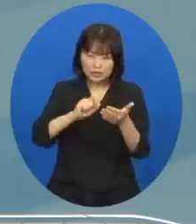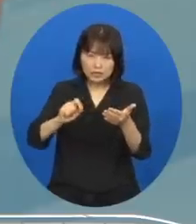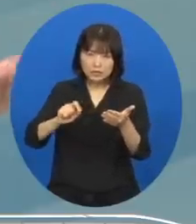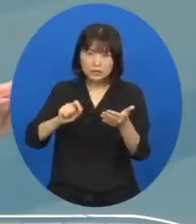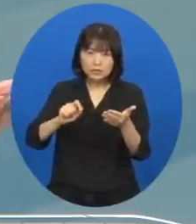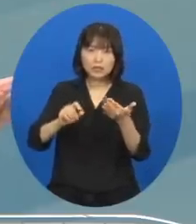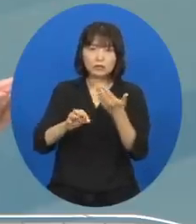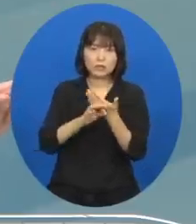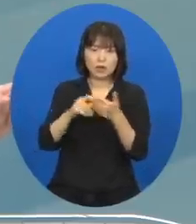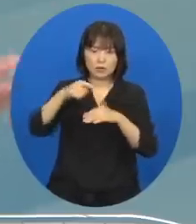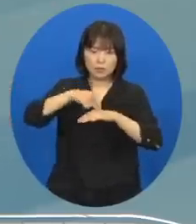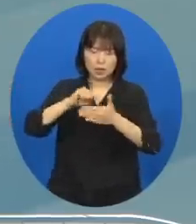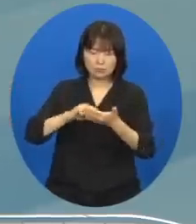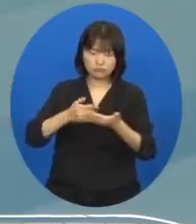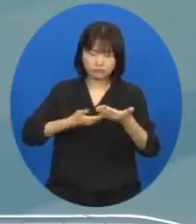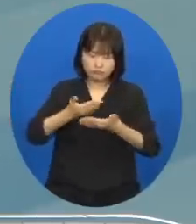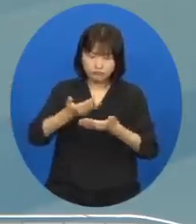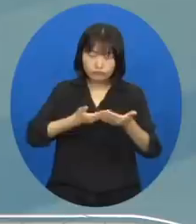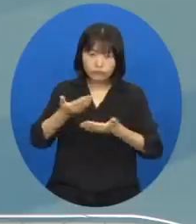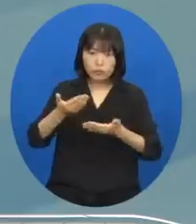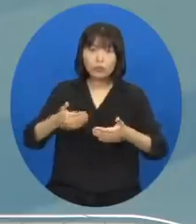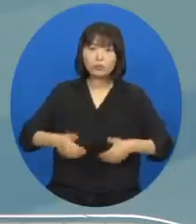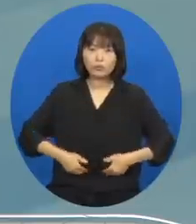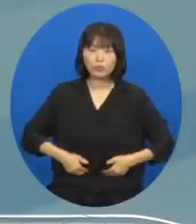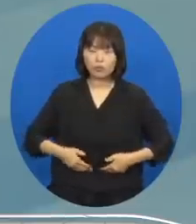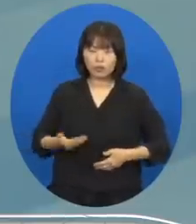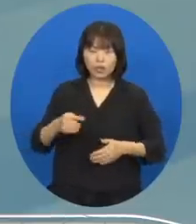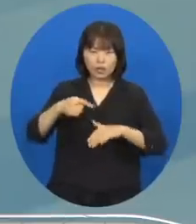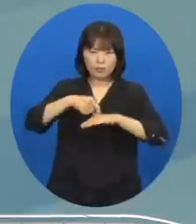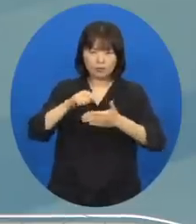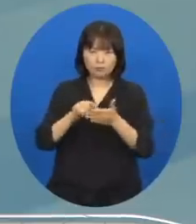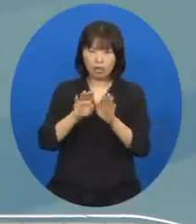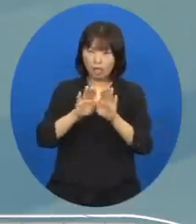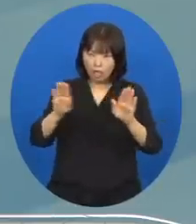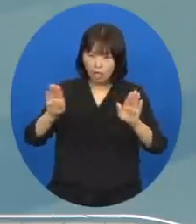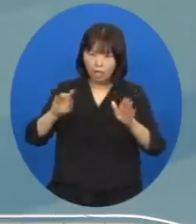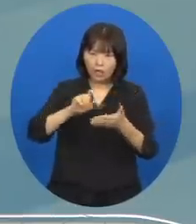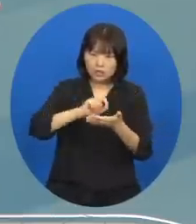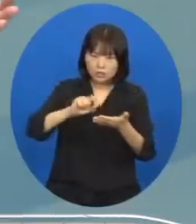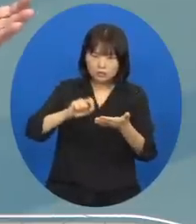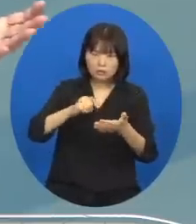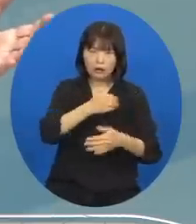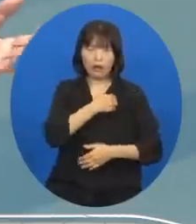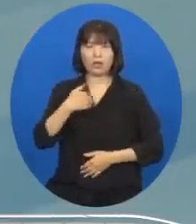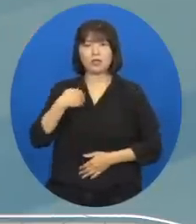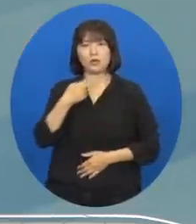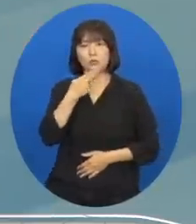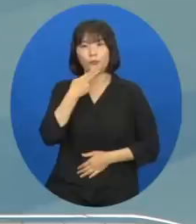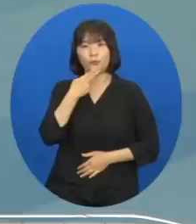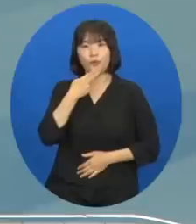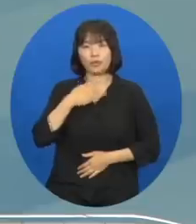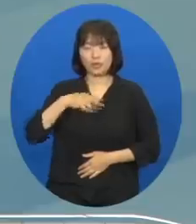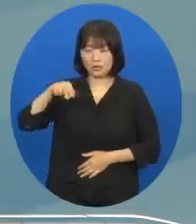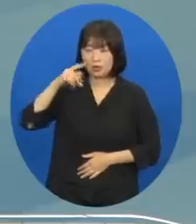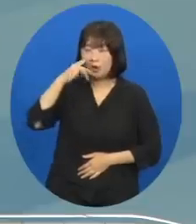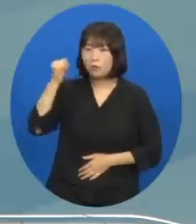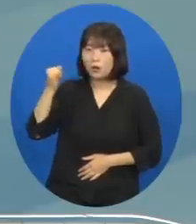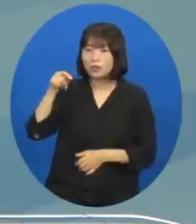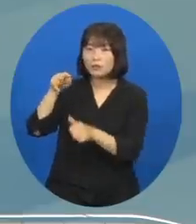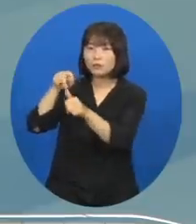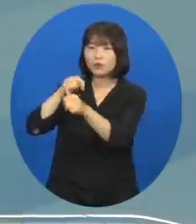마음을 나눠야 되는데 마음을 열 자신이 없는 거예요. 내가 시어머니를 미워하고 있다는 것을 교인들이 다